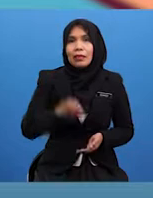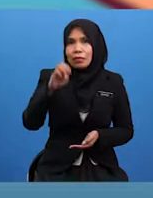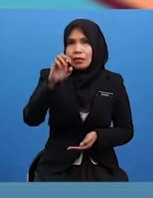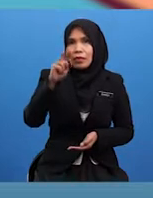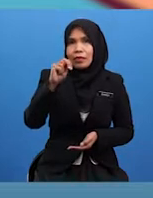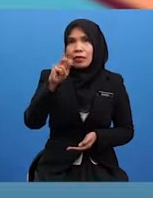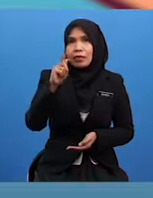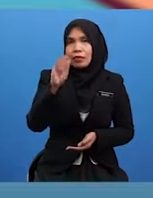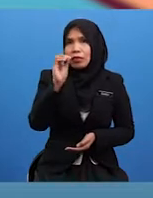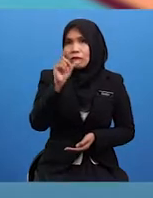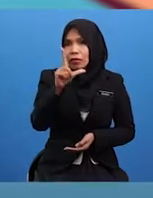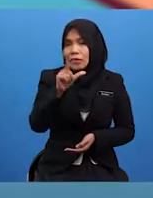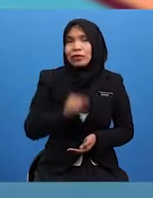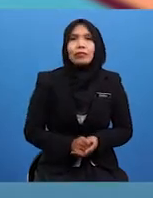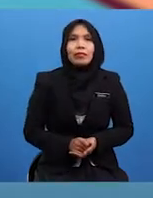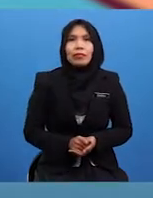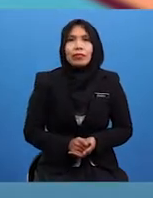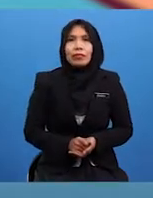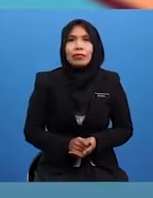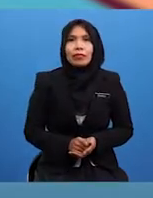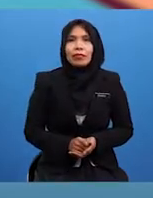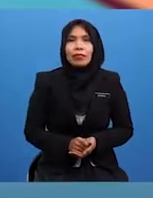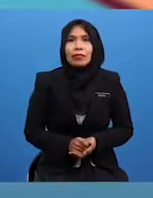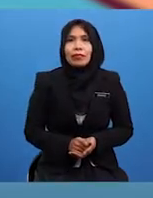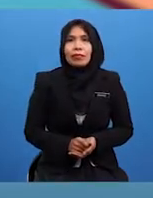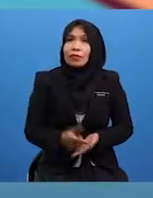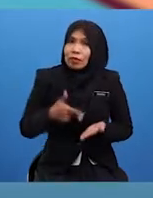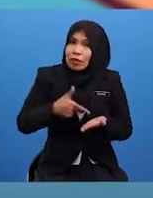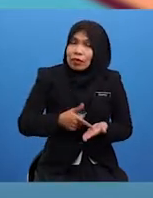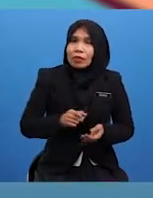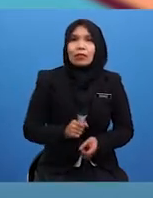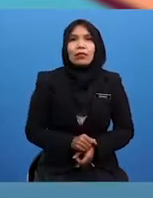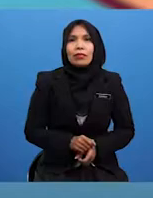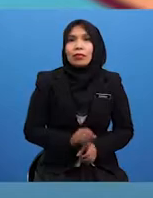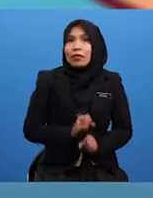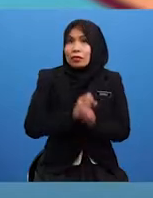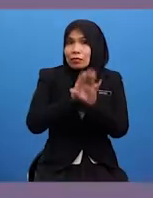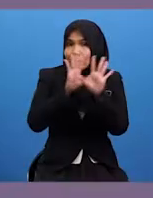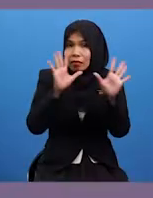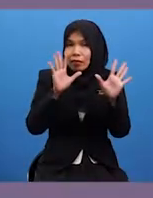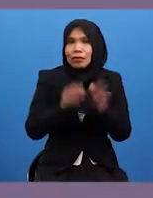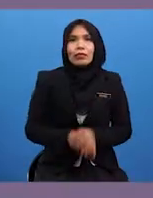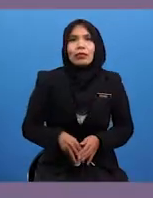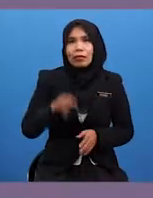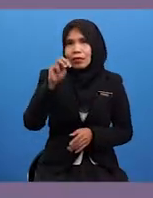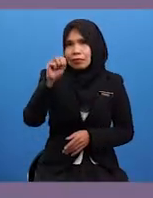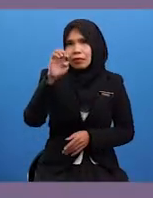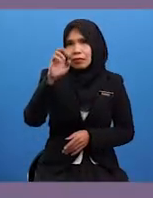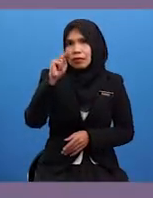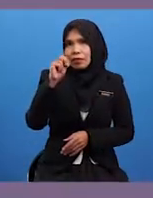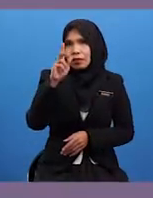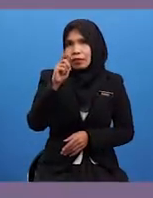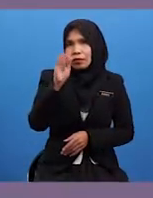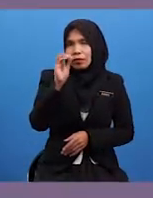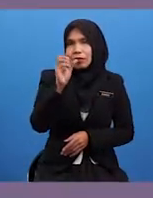Sekali lagi, cikgu akan uji kamu dengan soalan inference ini. Mengapa kecerahan mentol